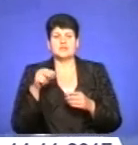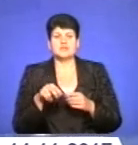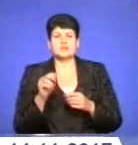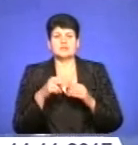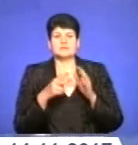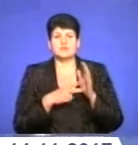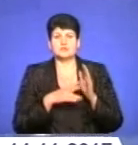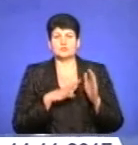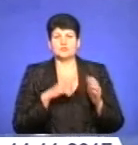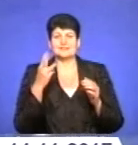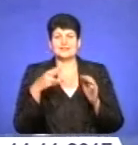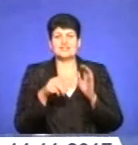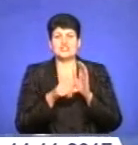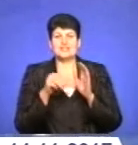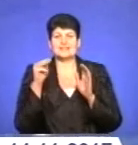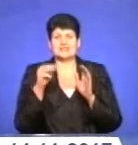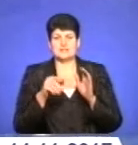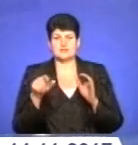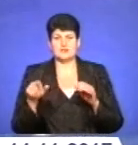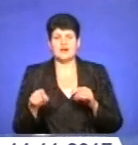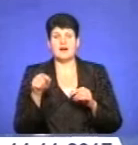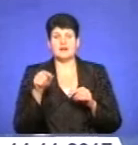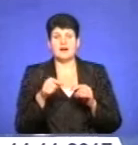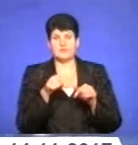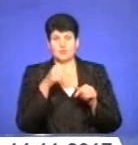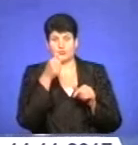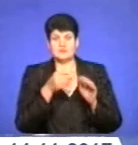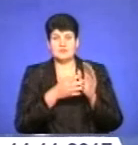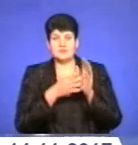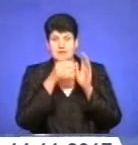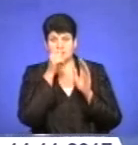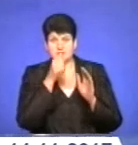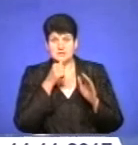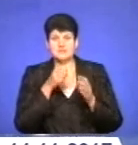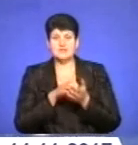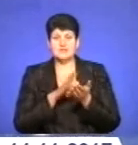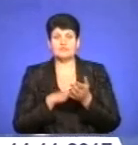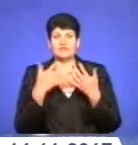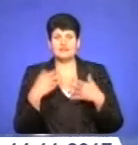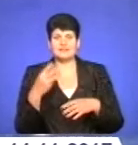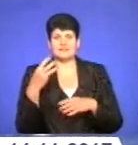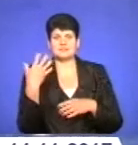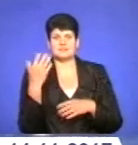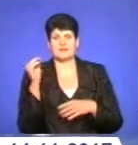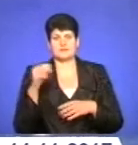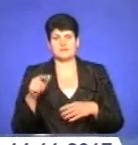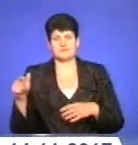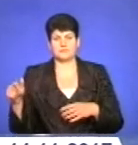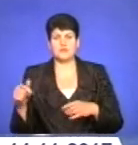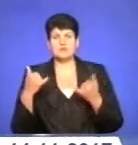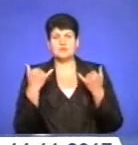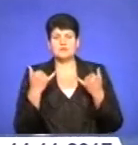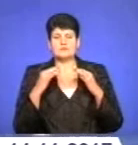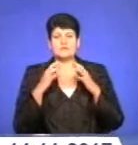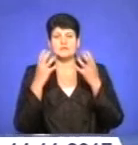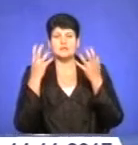було 36 тисяч, а цьогоріч лише за 9 місяців зареєстрували уже понад 35 тисяч осіб. Сьогодні у Всесвітній